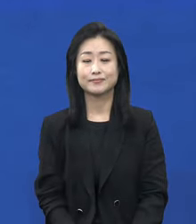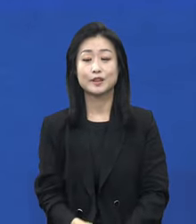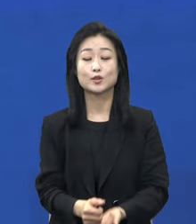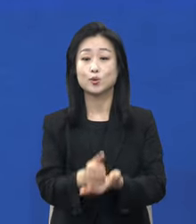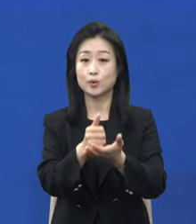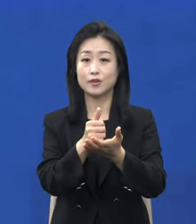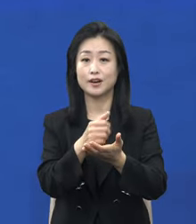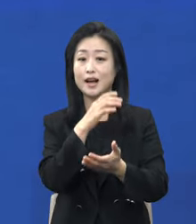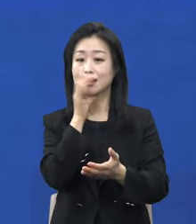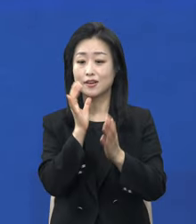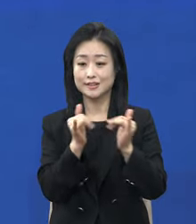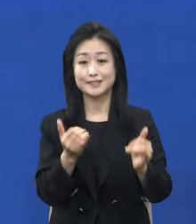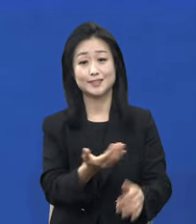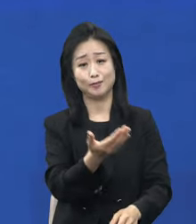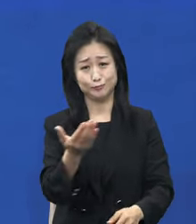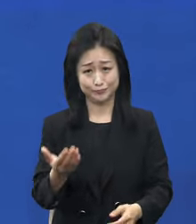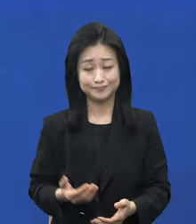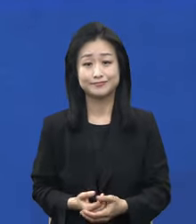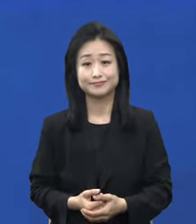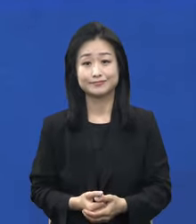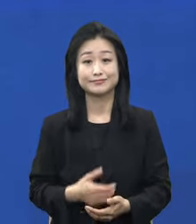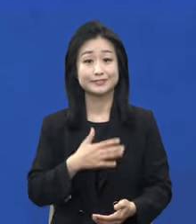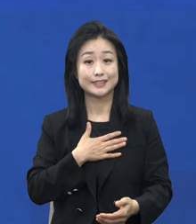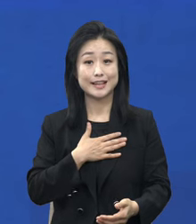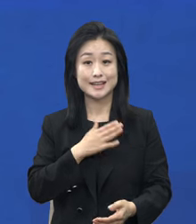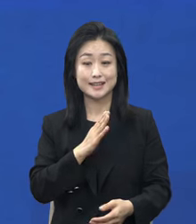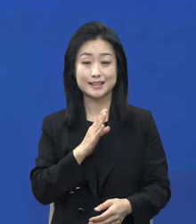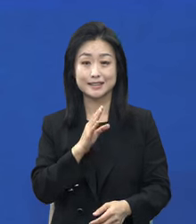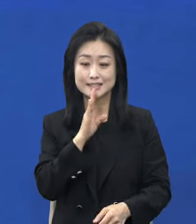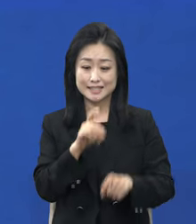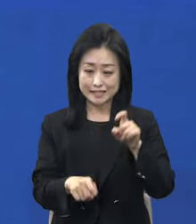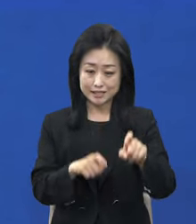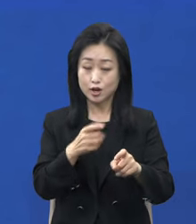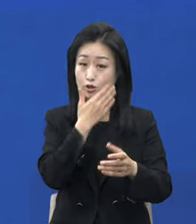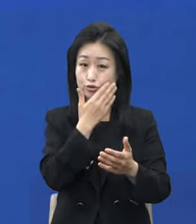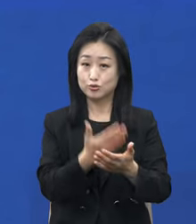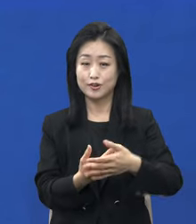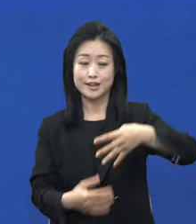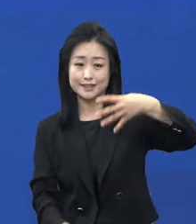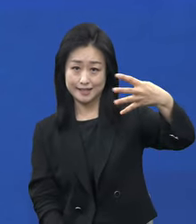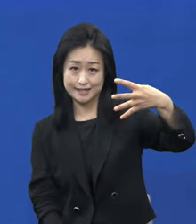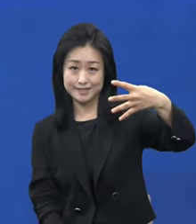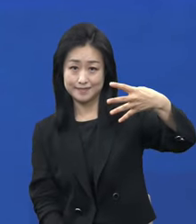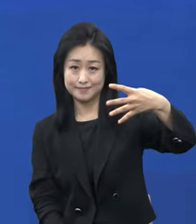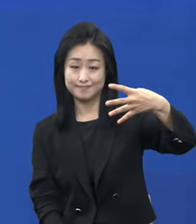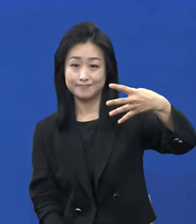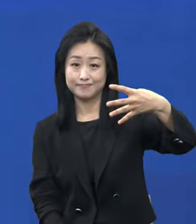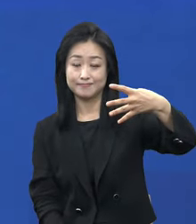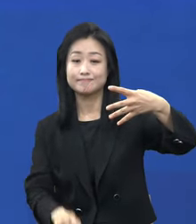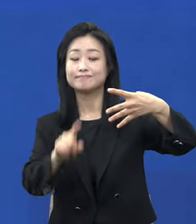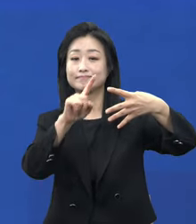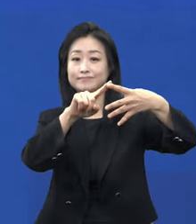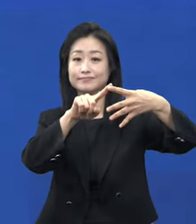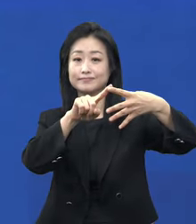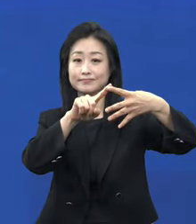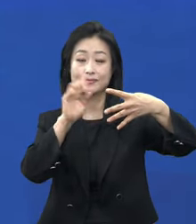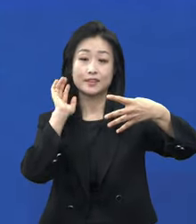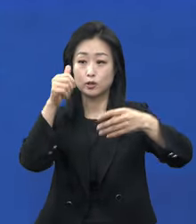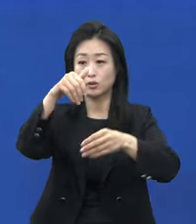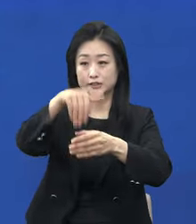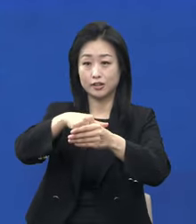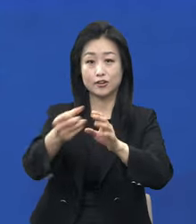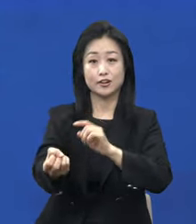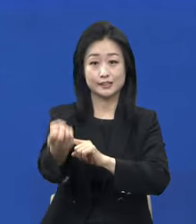존경하는 어르신 동지 여러분, 제가 실천할 네 가지 중요 공약상을 말씀드리겠습니다. 첫째, 대선